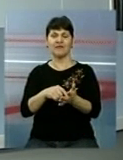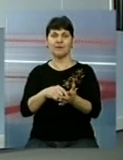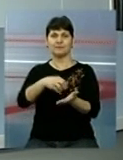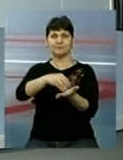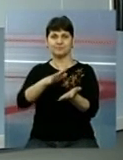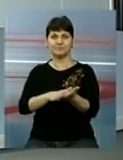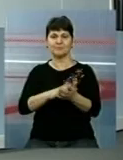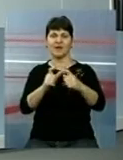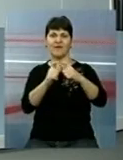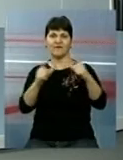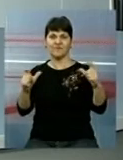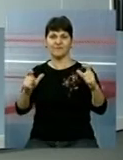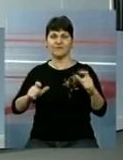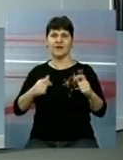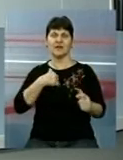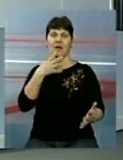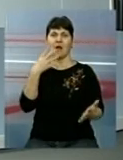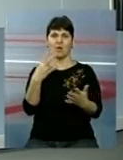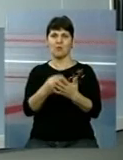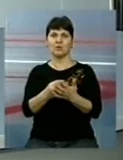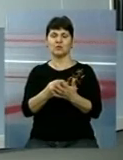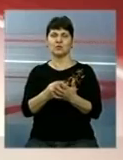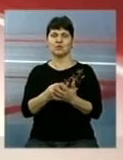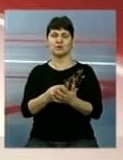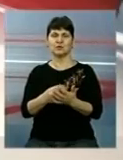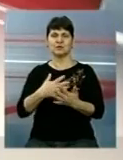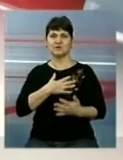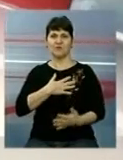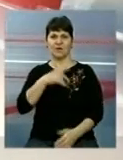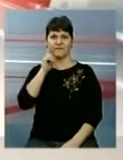забрандовану фірмовим знаком «Я люблю своє Вінницьке».